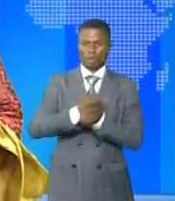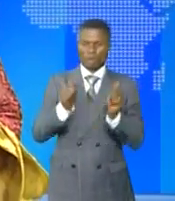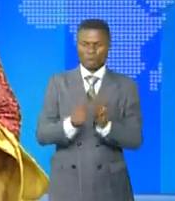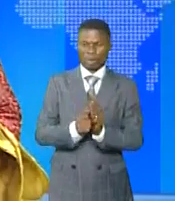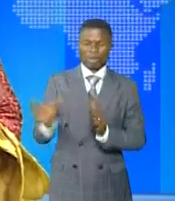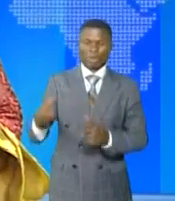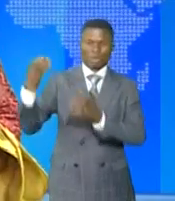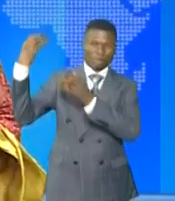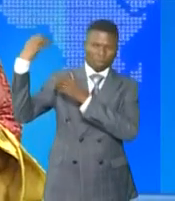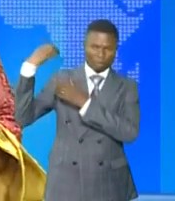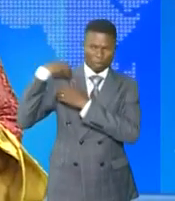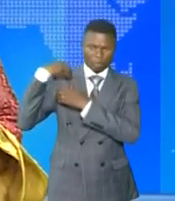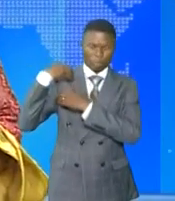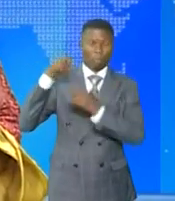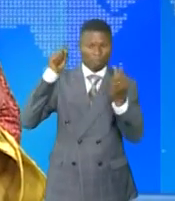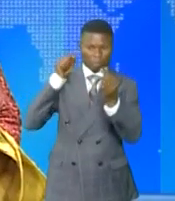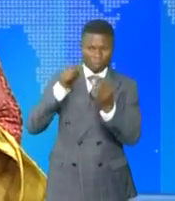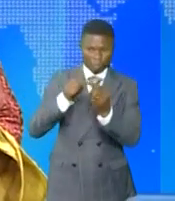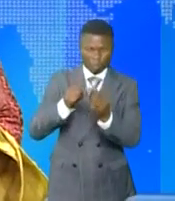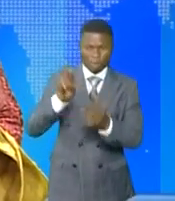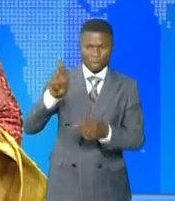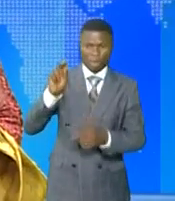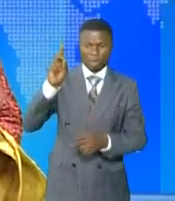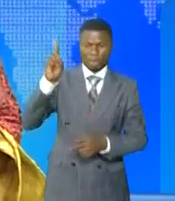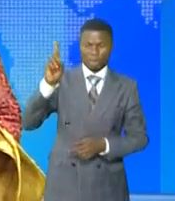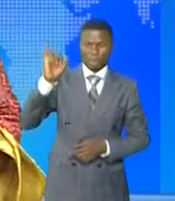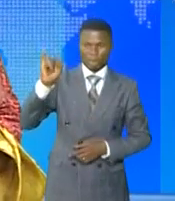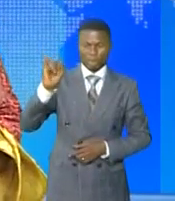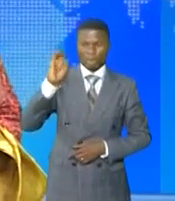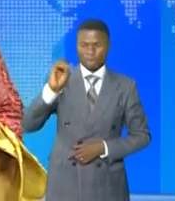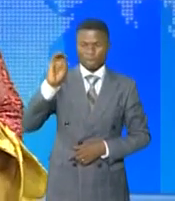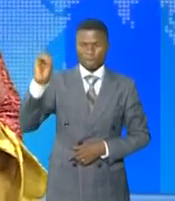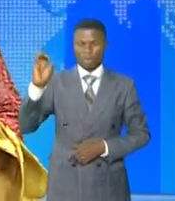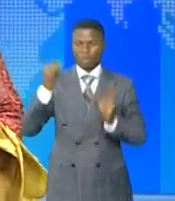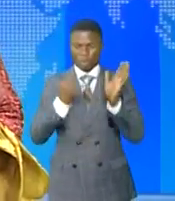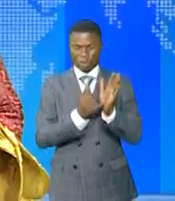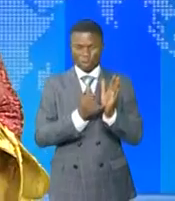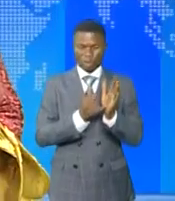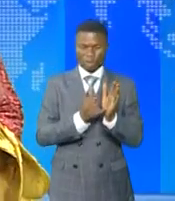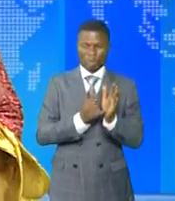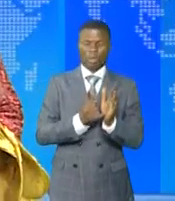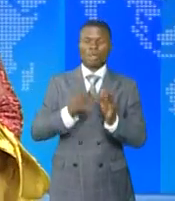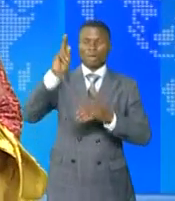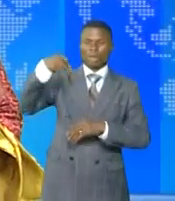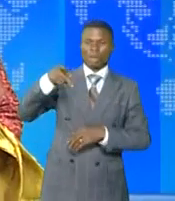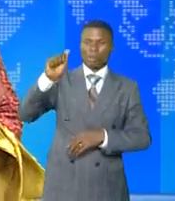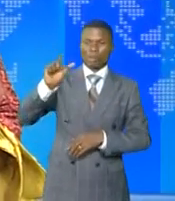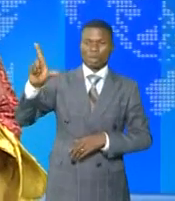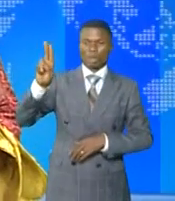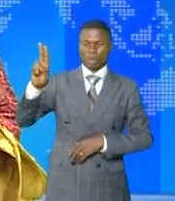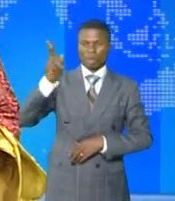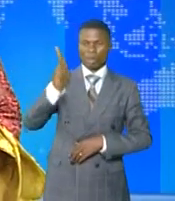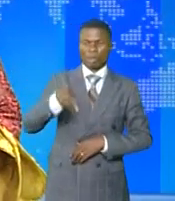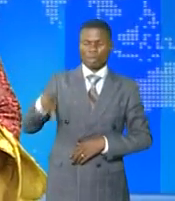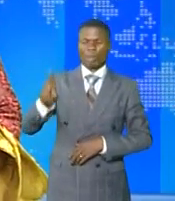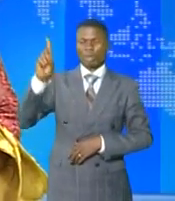dans la cause RDI 006 en cause le Palou et Allié contre le PPPD